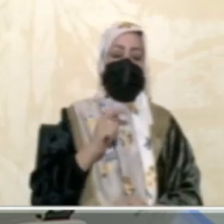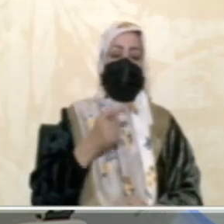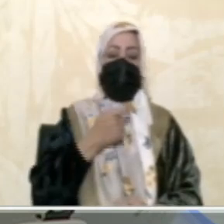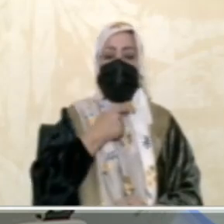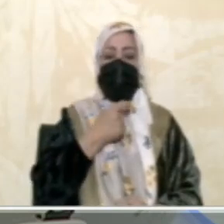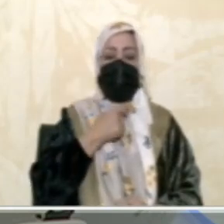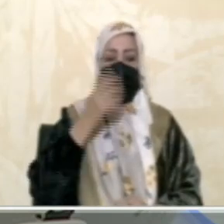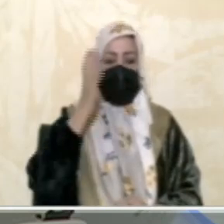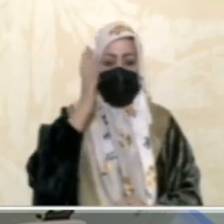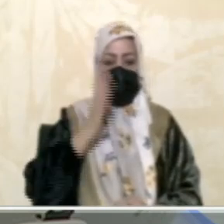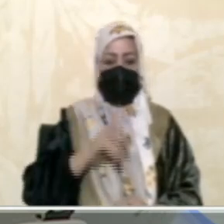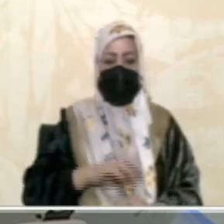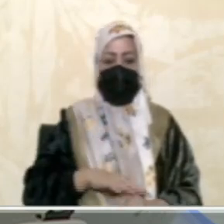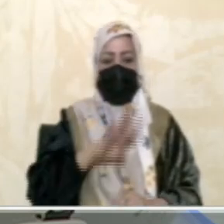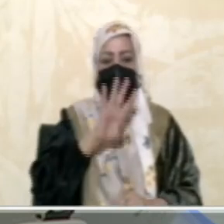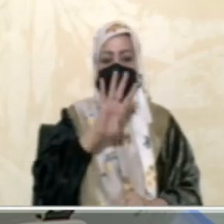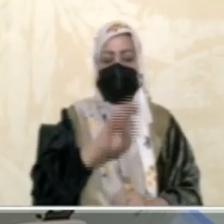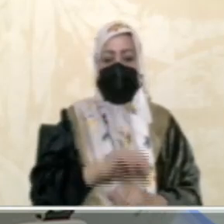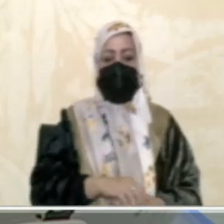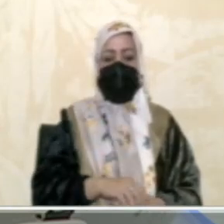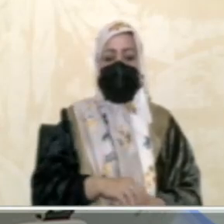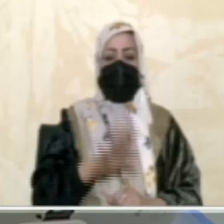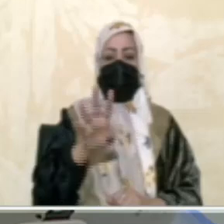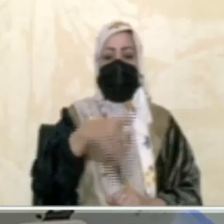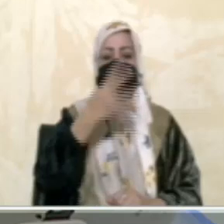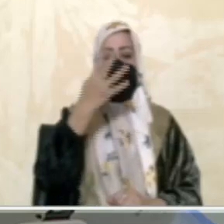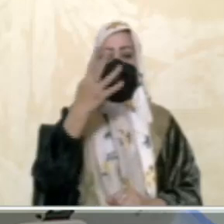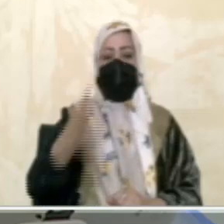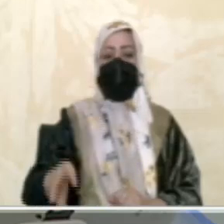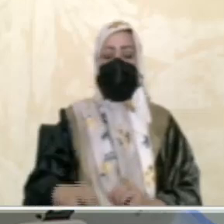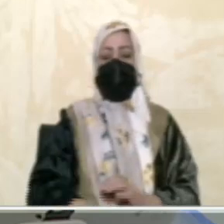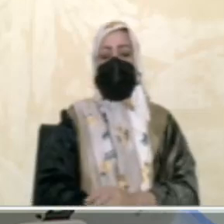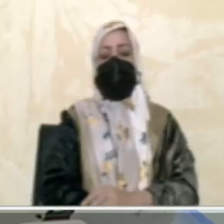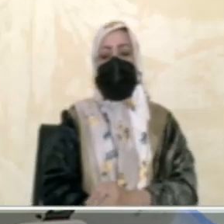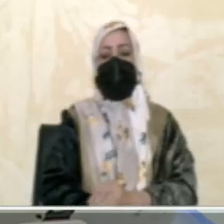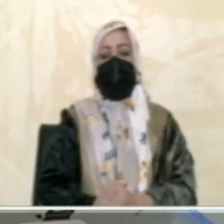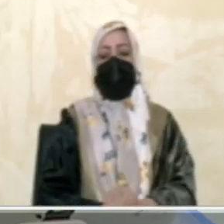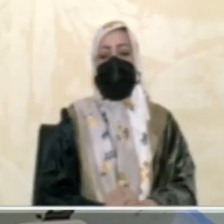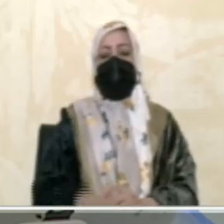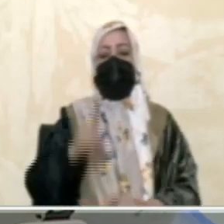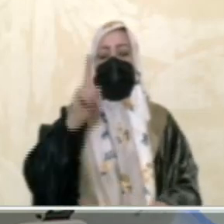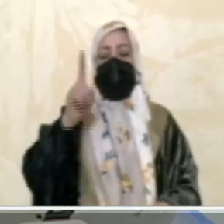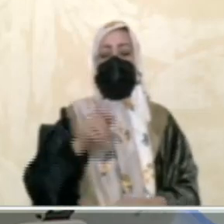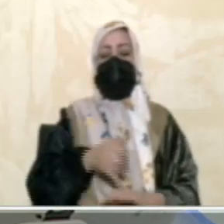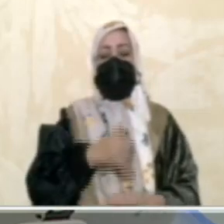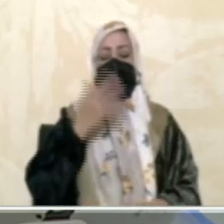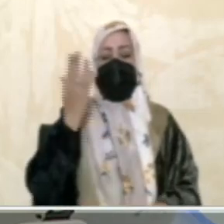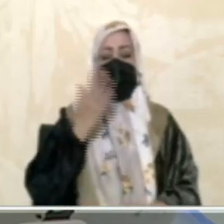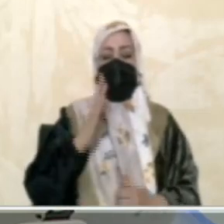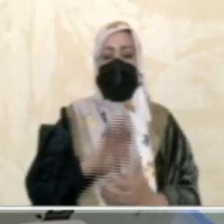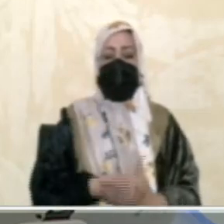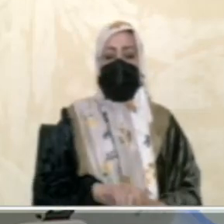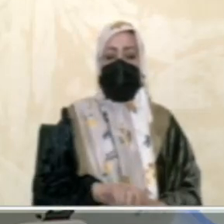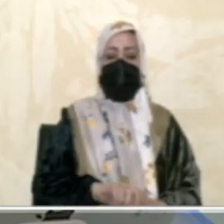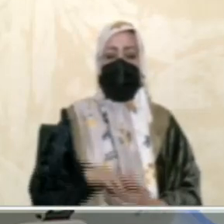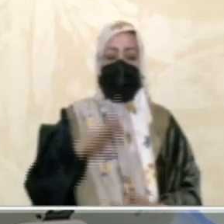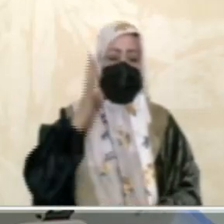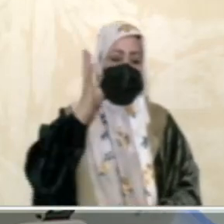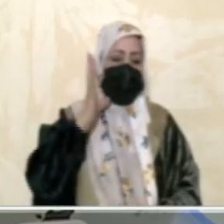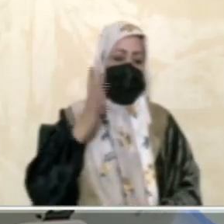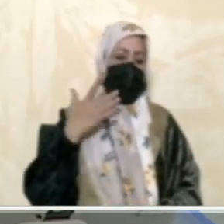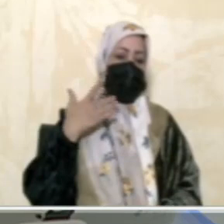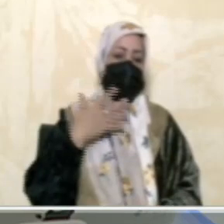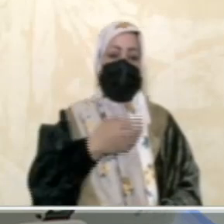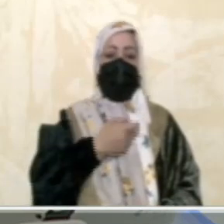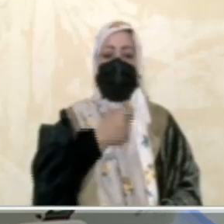خالفت الامر عند بعض اهل العلم ولو انك صليت الجمعه فقد خرجت